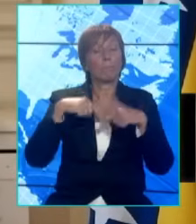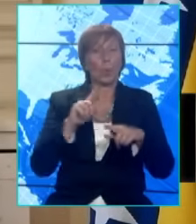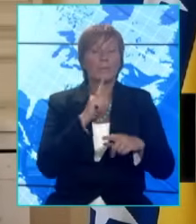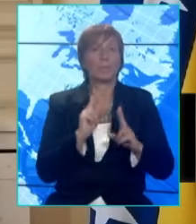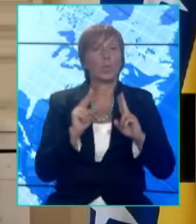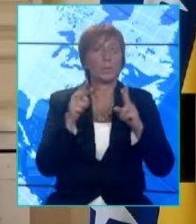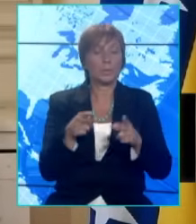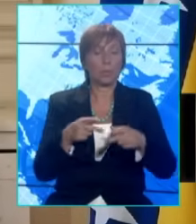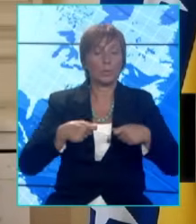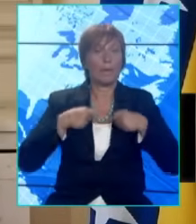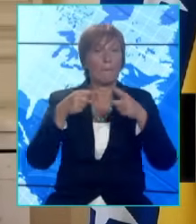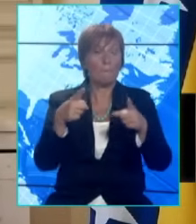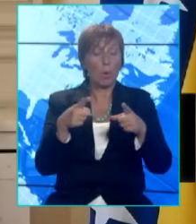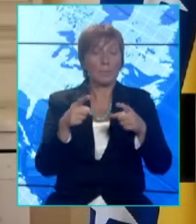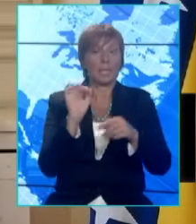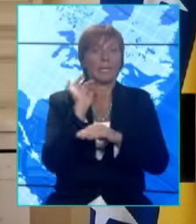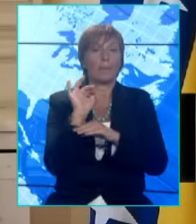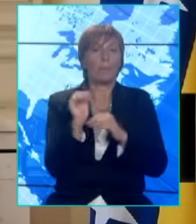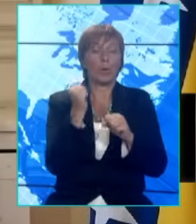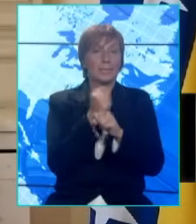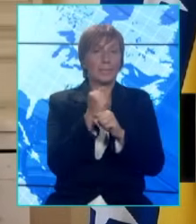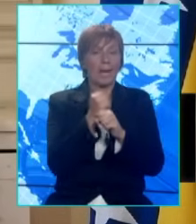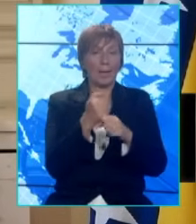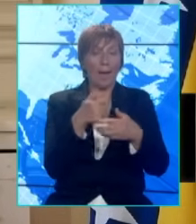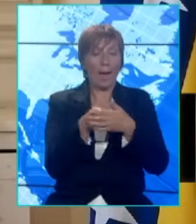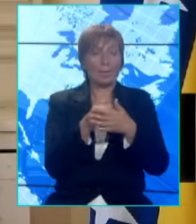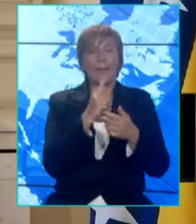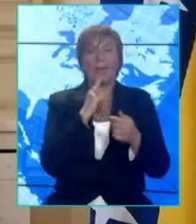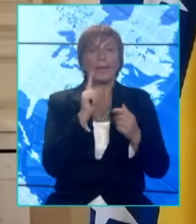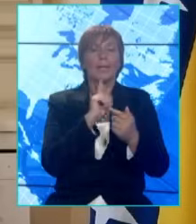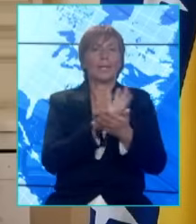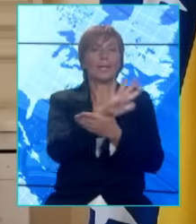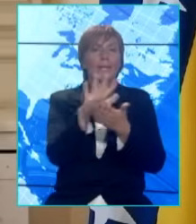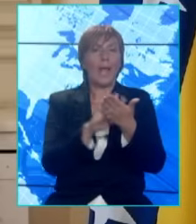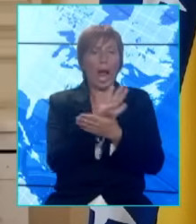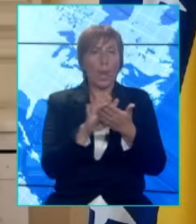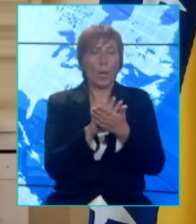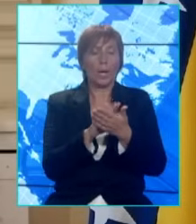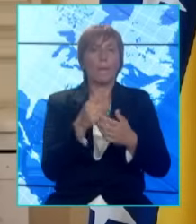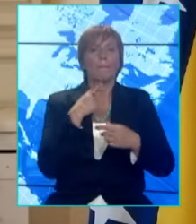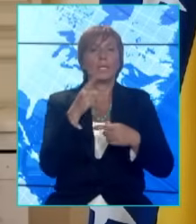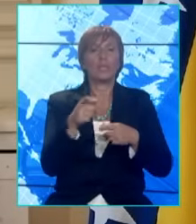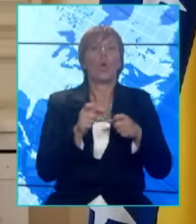Mostara poslati poruku saradnje i dijaloga. Tu poruku saradnje i dijaloga